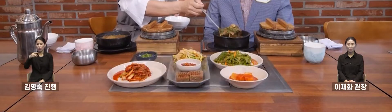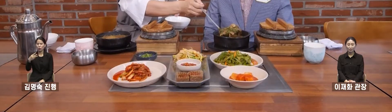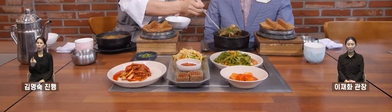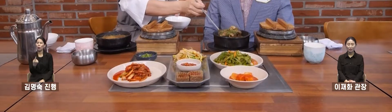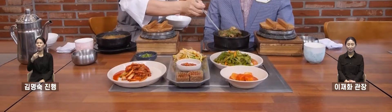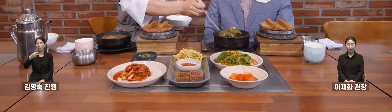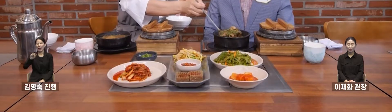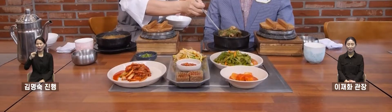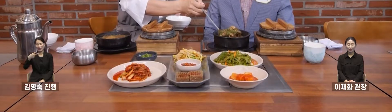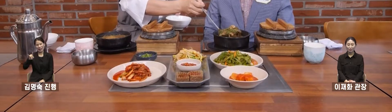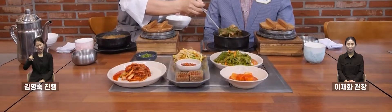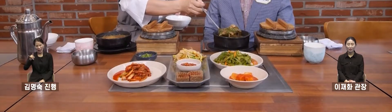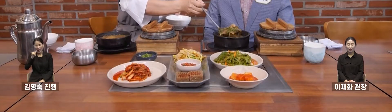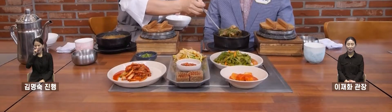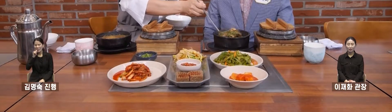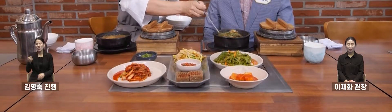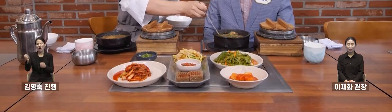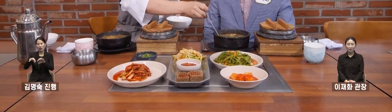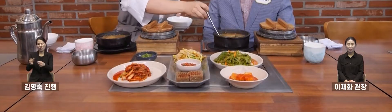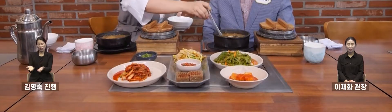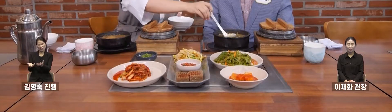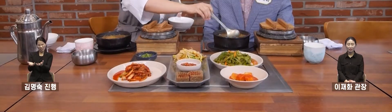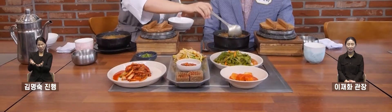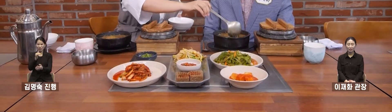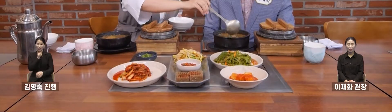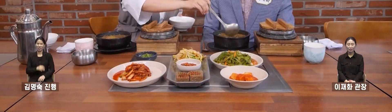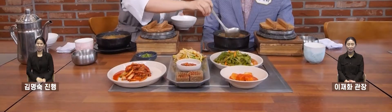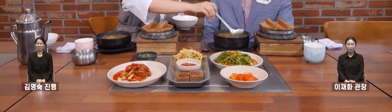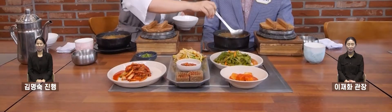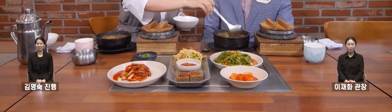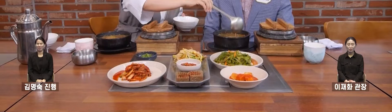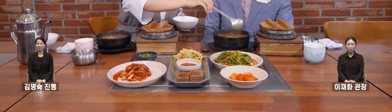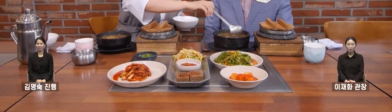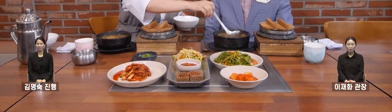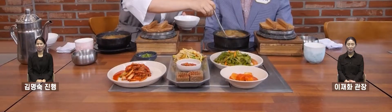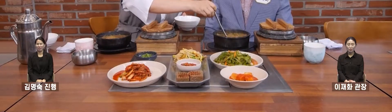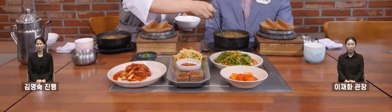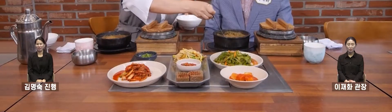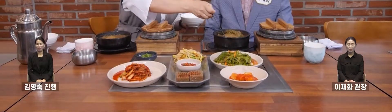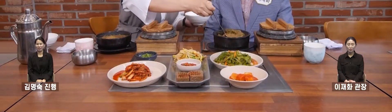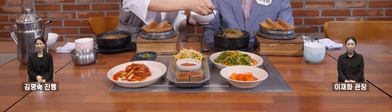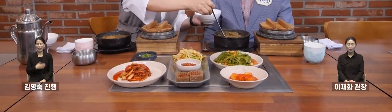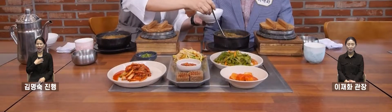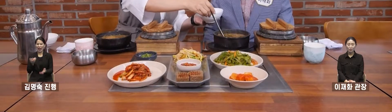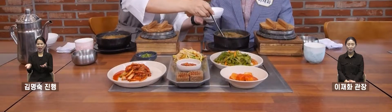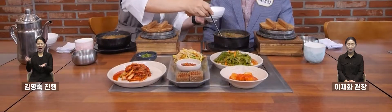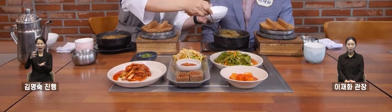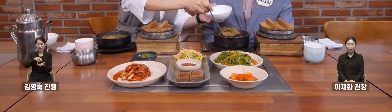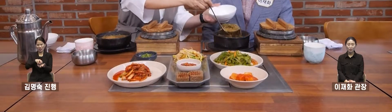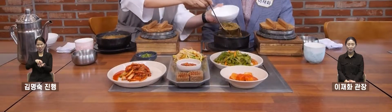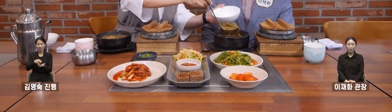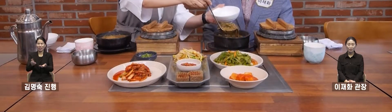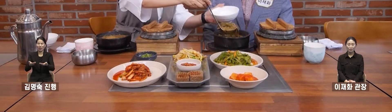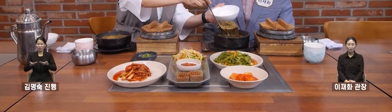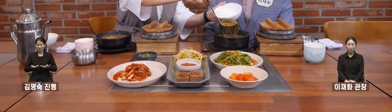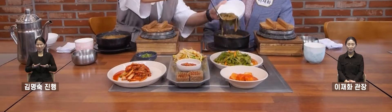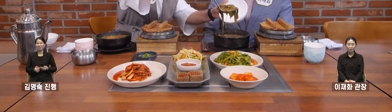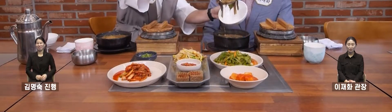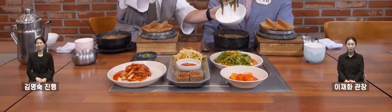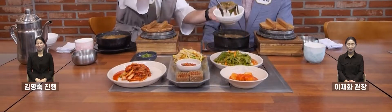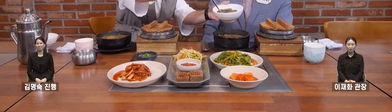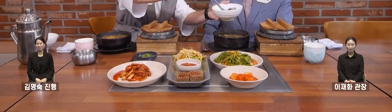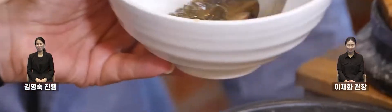토란대 같은 거 예. 이렇게 좀 들어있다고 하시거든요. 예. 예. 자, 그러면 제가 한 국자